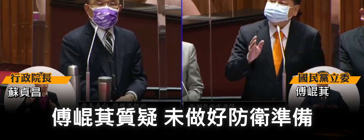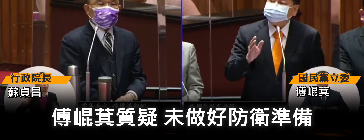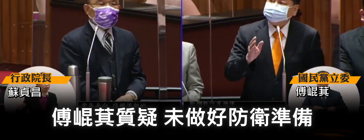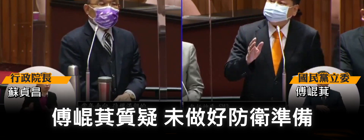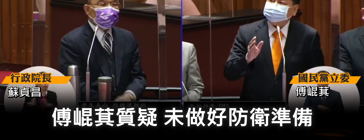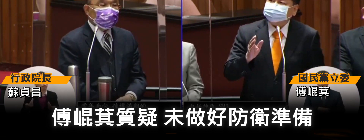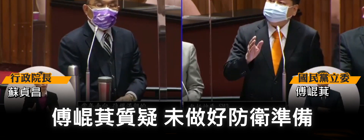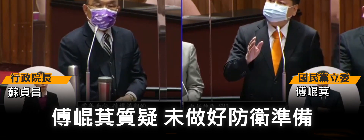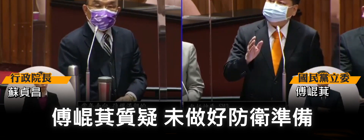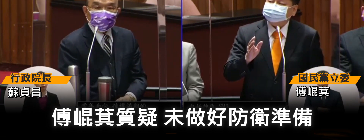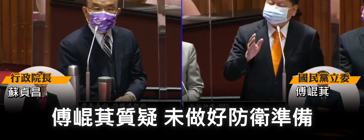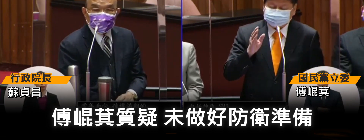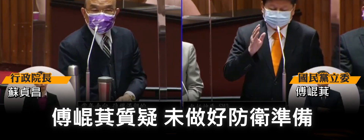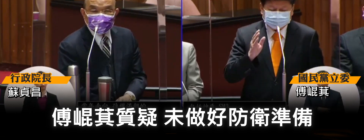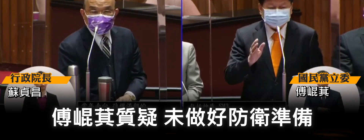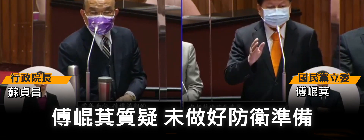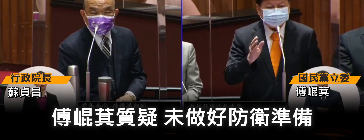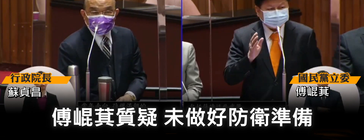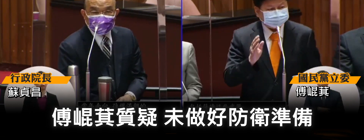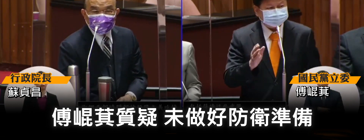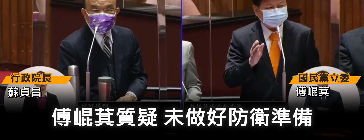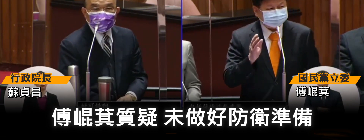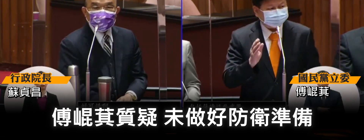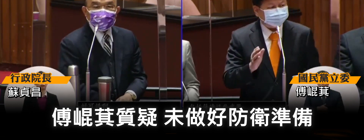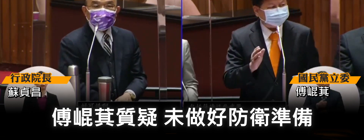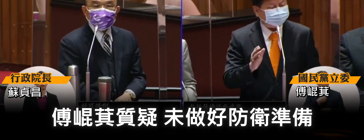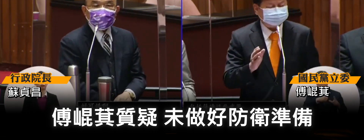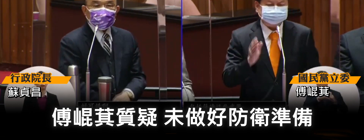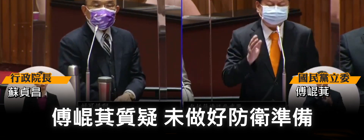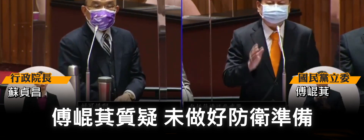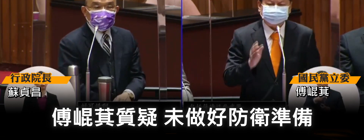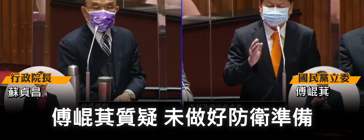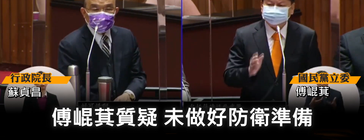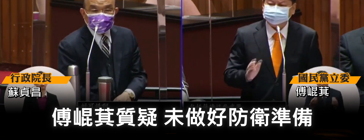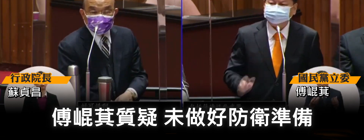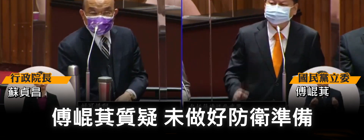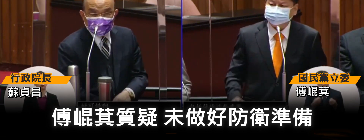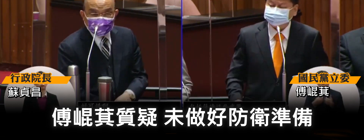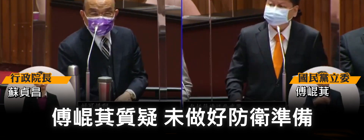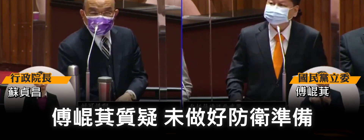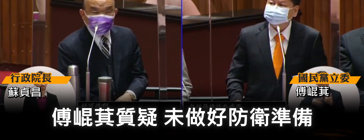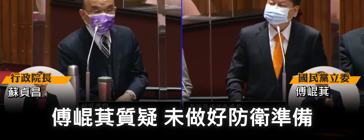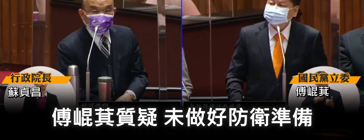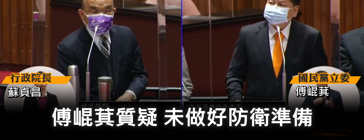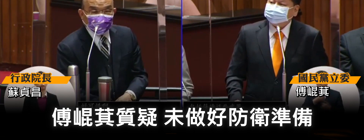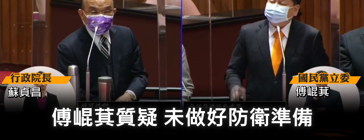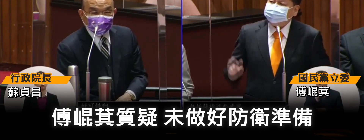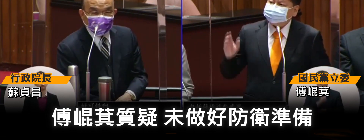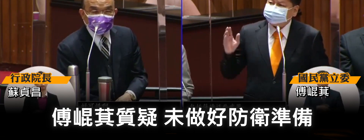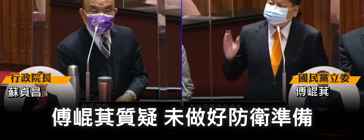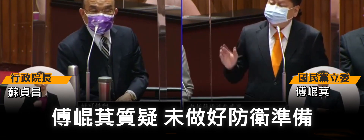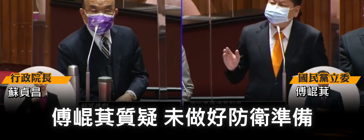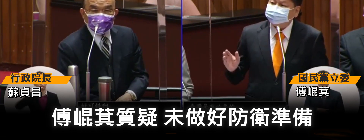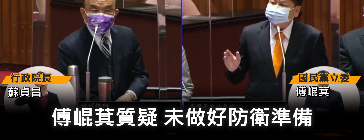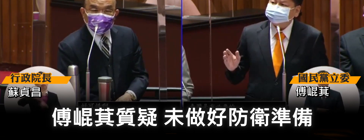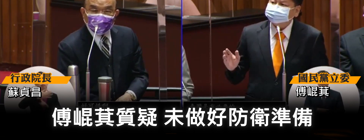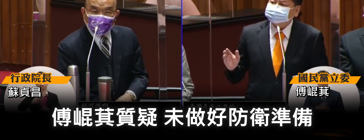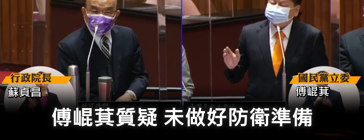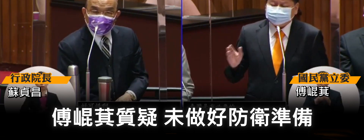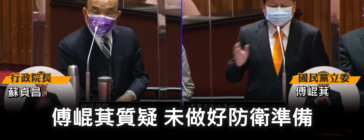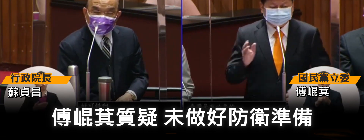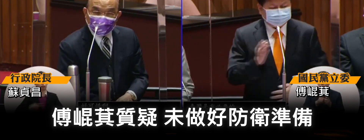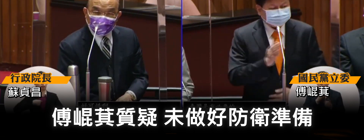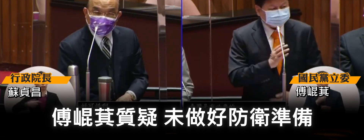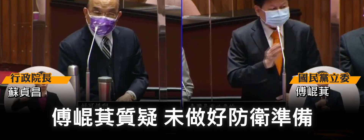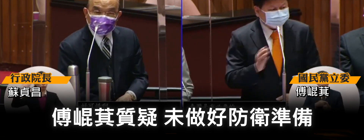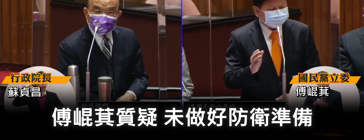天，哦，没有务实的去回答怎么样守护这块土地。 我绝不投降。 还在挑弄 我